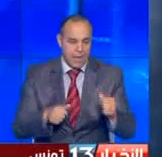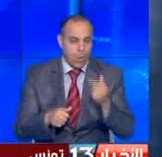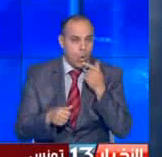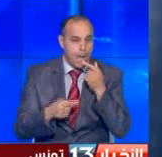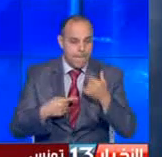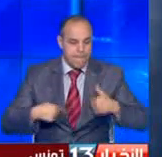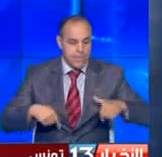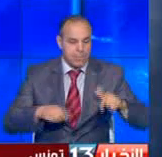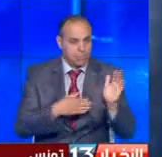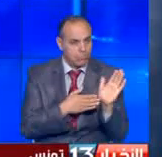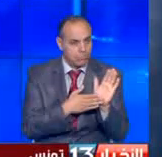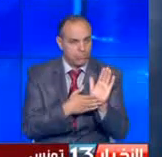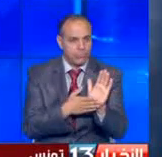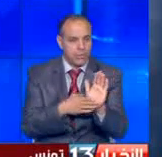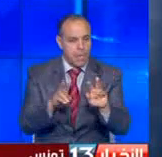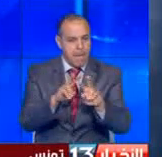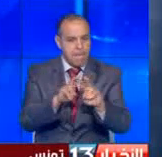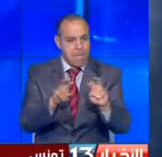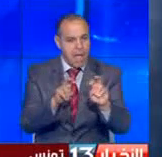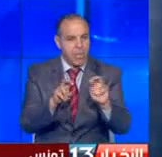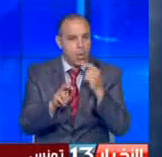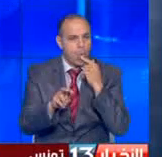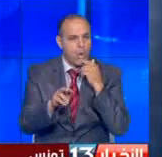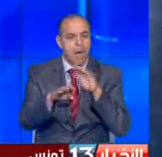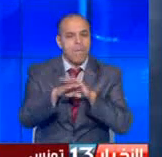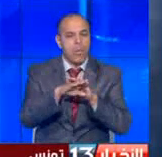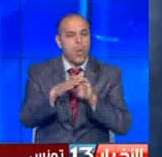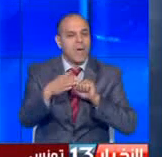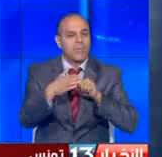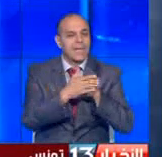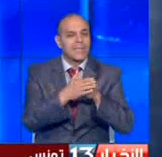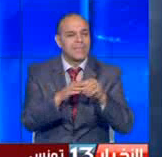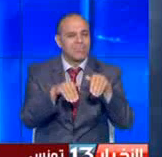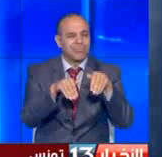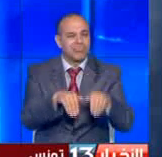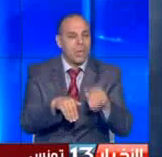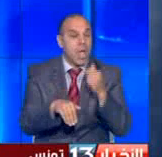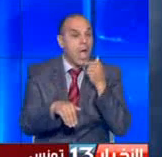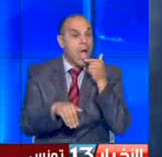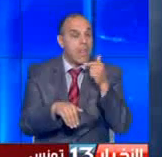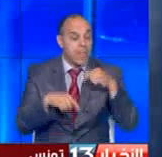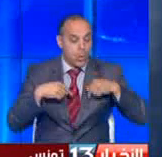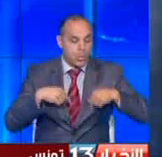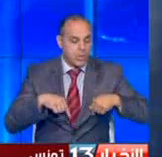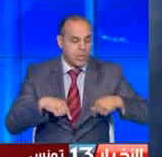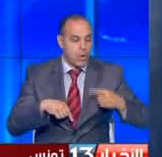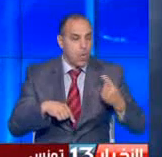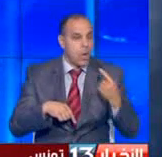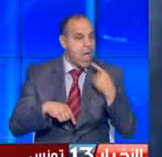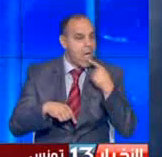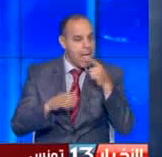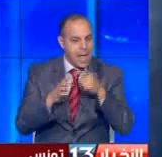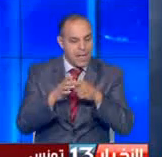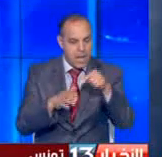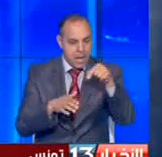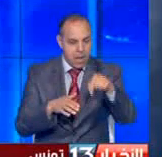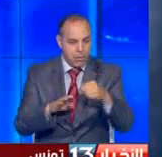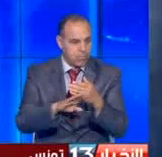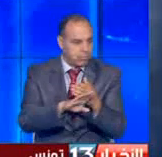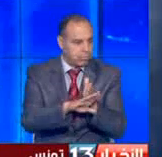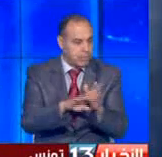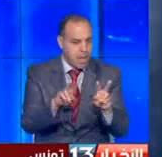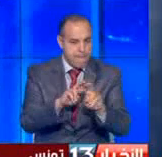المجلس استعرض تقدم التحقيقات في ملابسات الحادث مبينه ان رئيس الحكومه اكد على ضروره استكمال